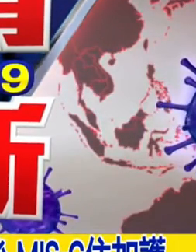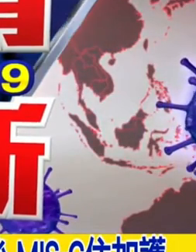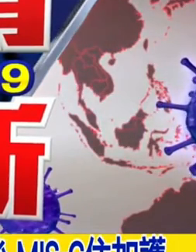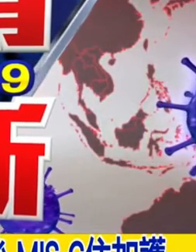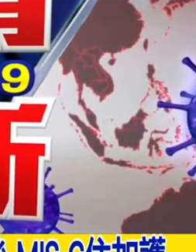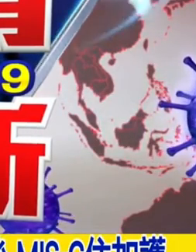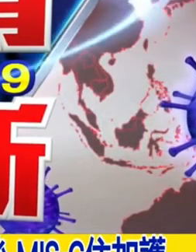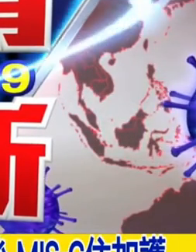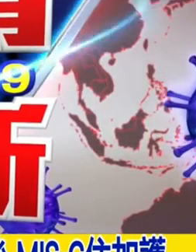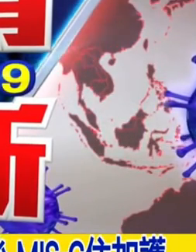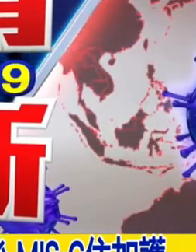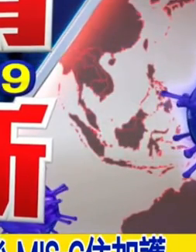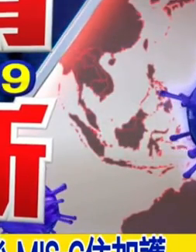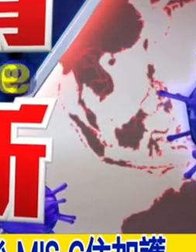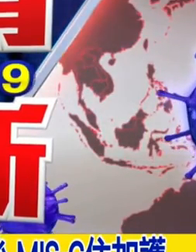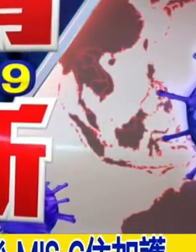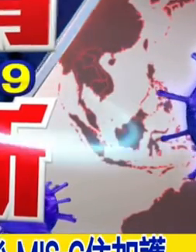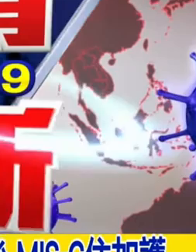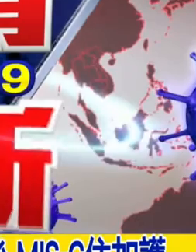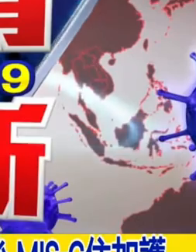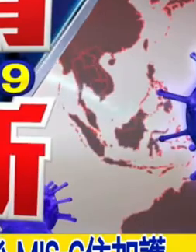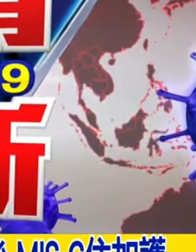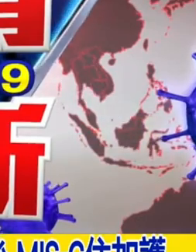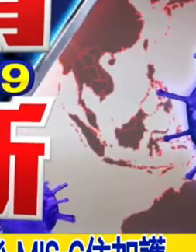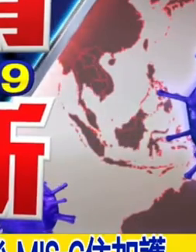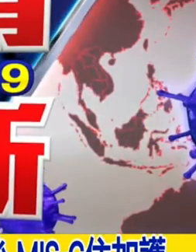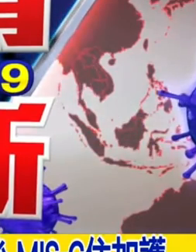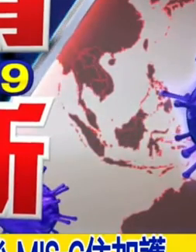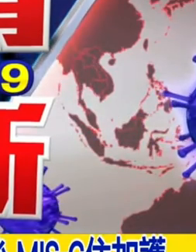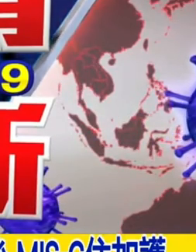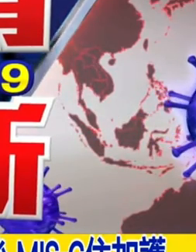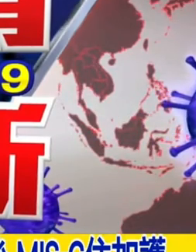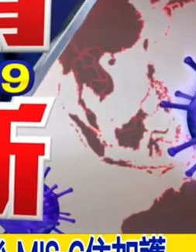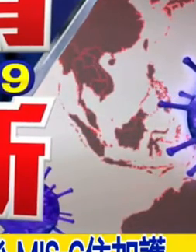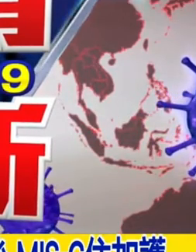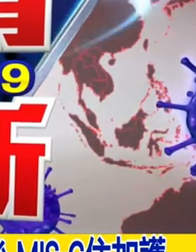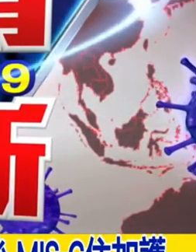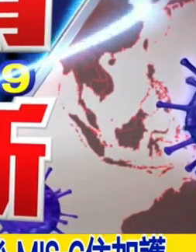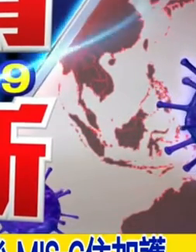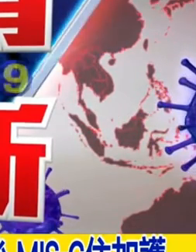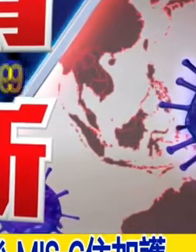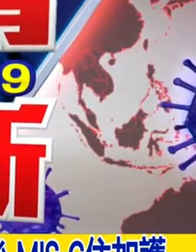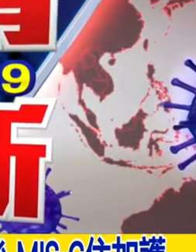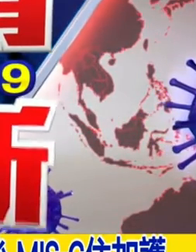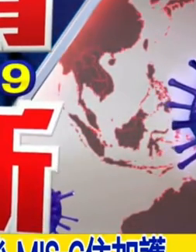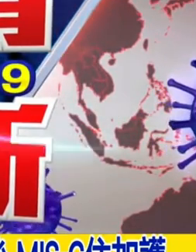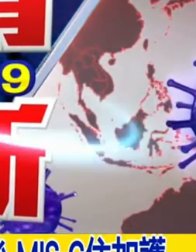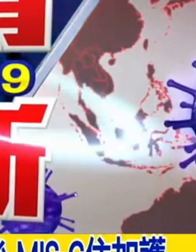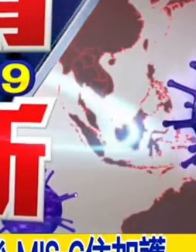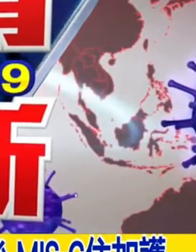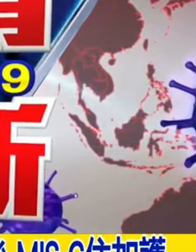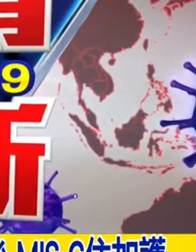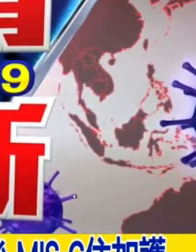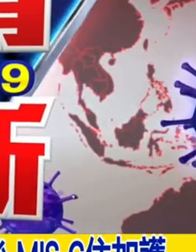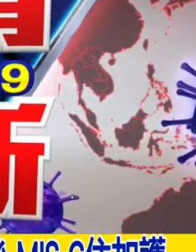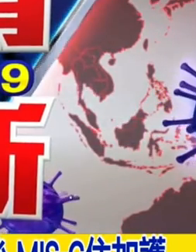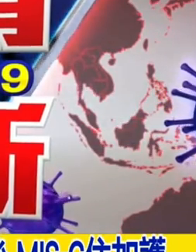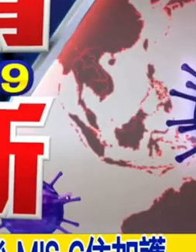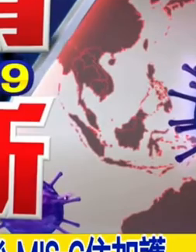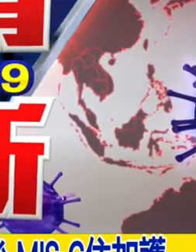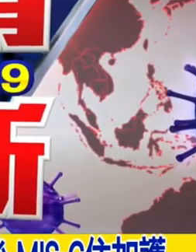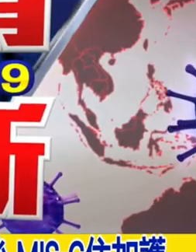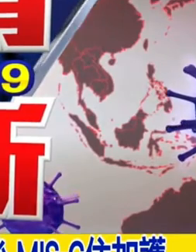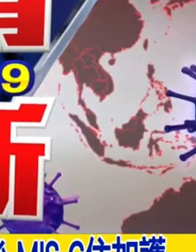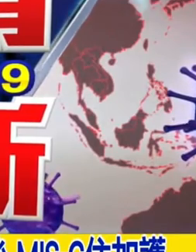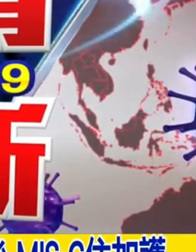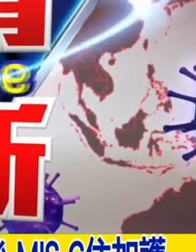当中有2起儿童 Miss C 个案，其中一位1岁女童确诊罹患 Miss C 的中间间隔只有